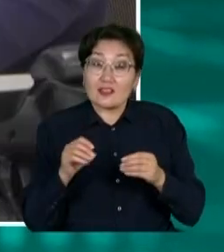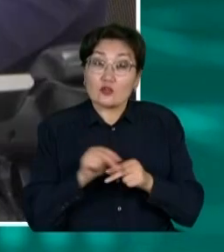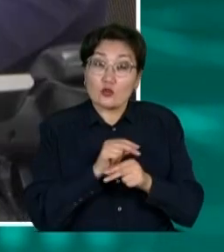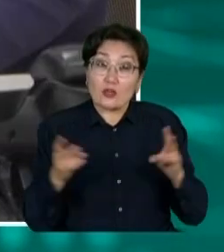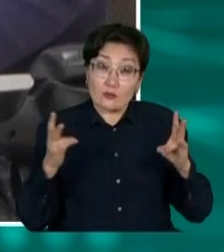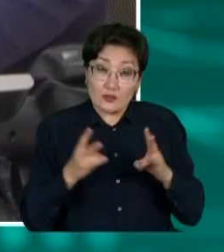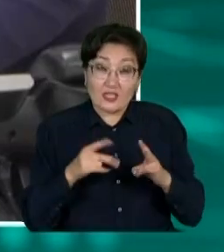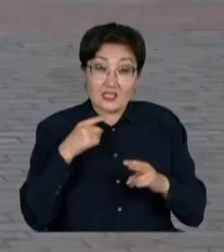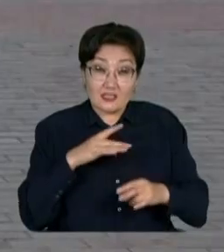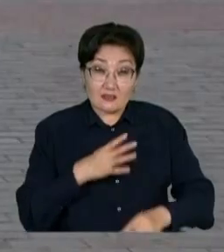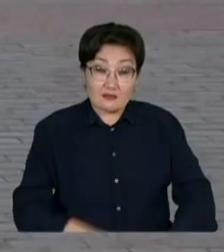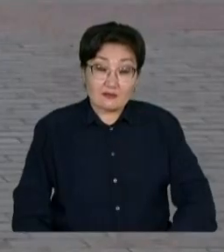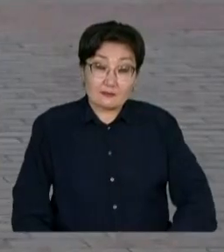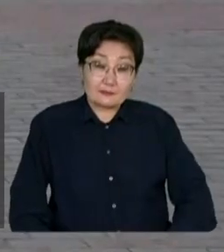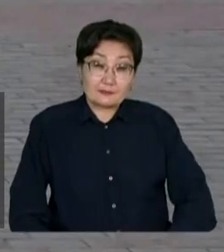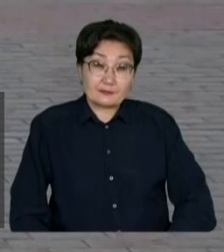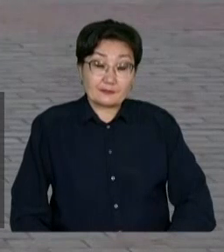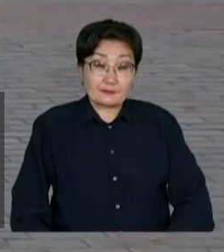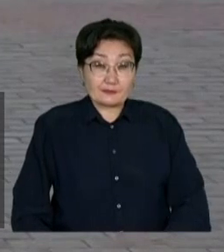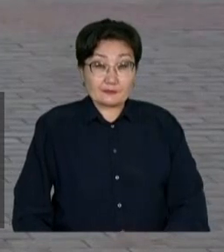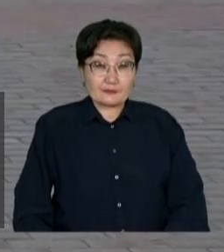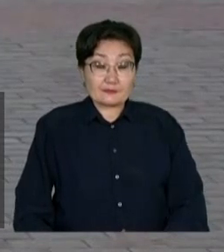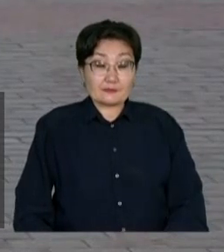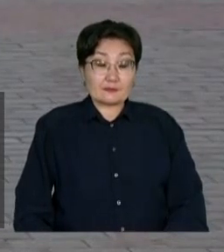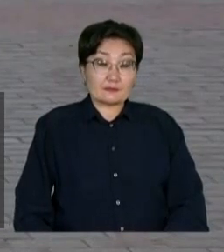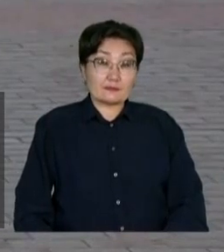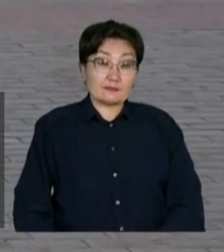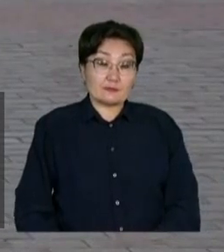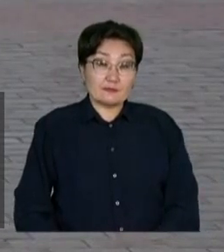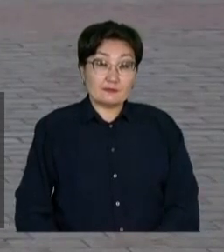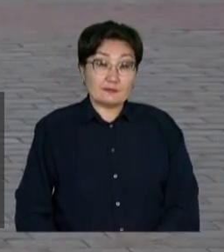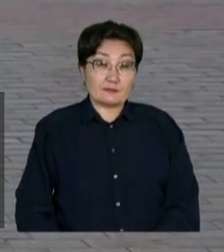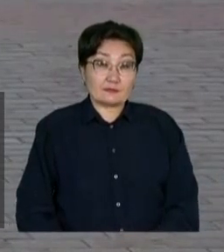екенін алға тартты. Қамшет Мұхамеджан, Нұрлан Өтегенов, Алматы телеарнасы, Астана.